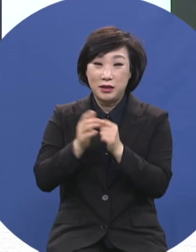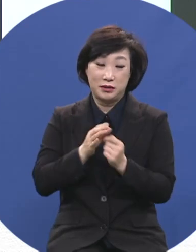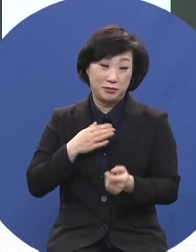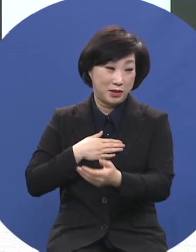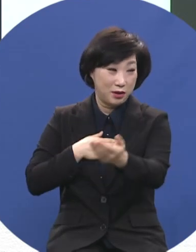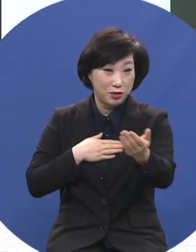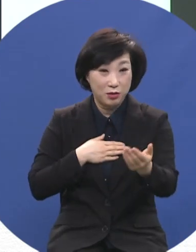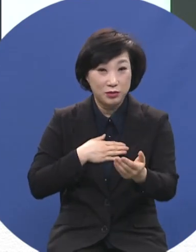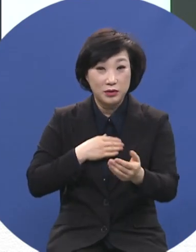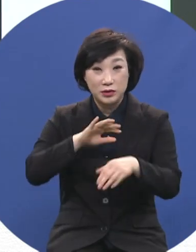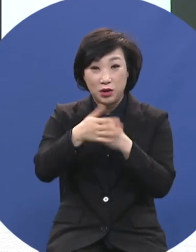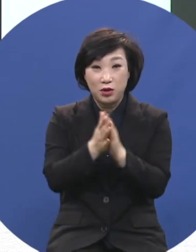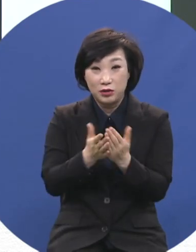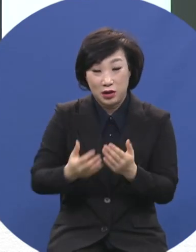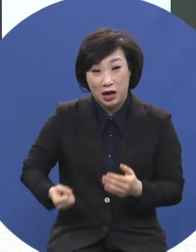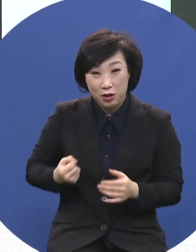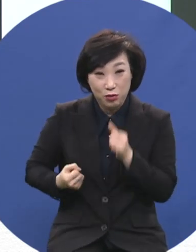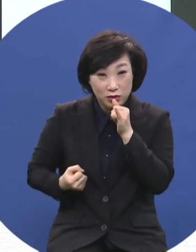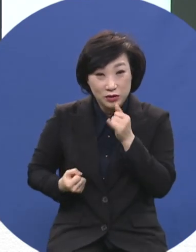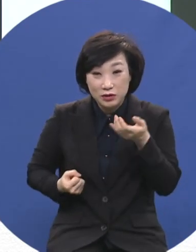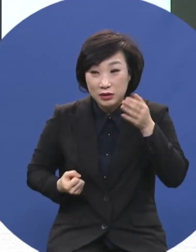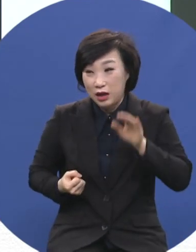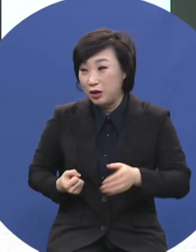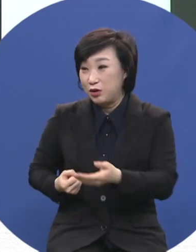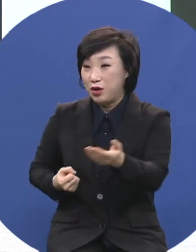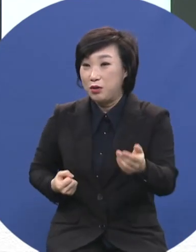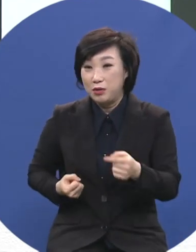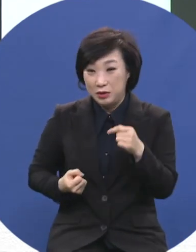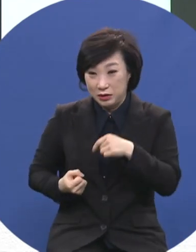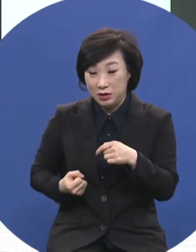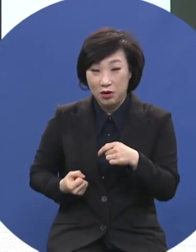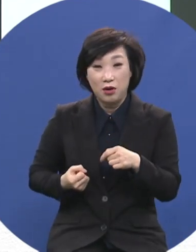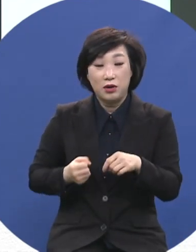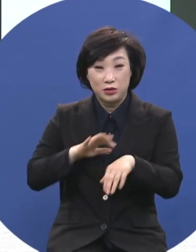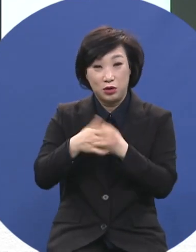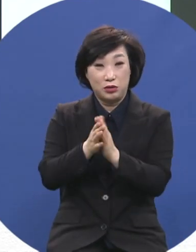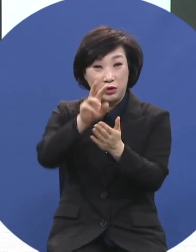이렇게 성경을 가지고 다니면서도 읽지도 않아.